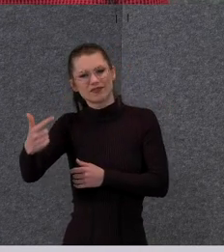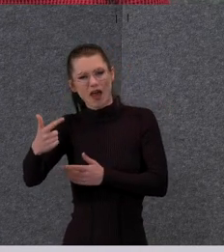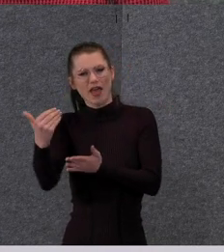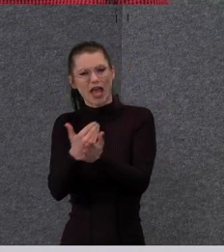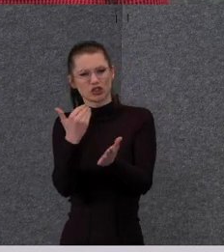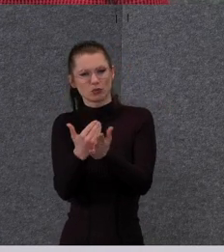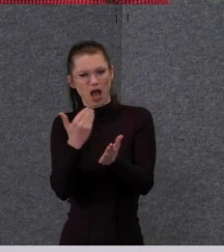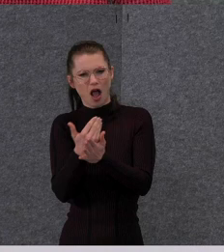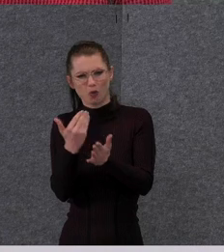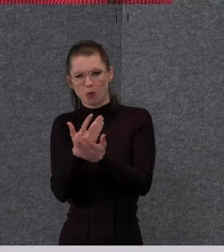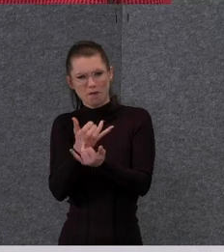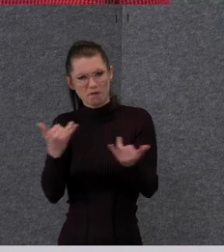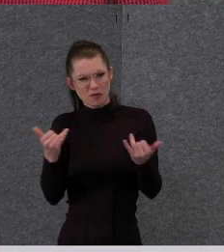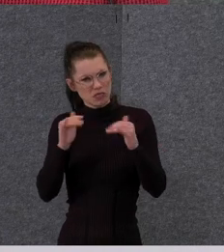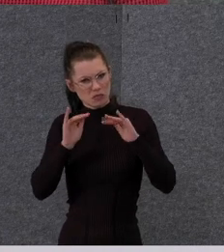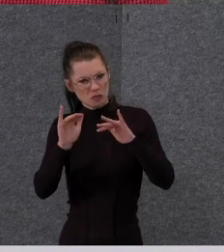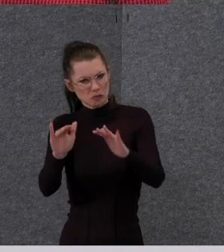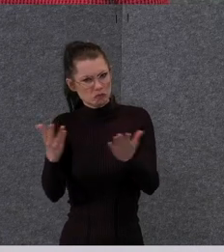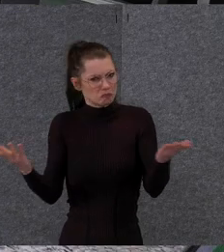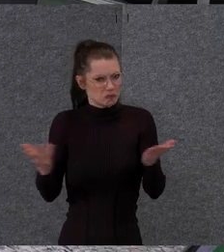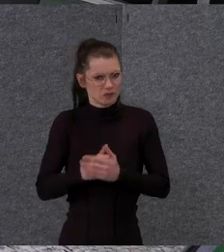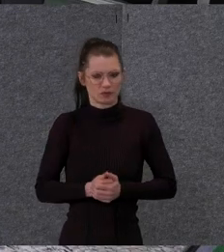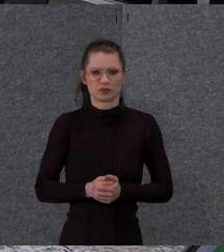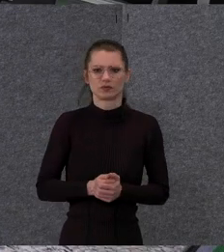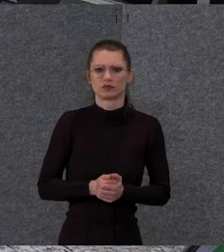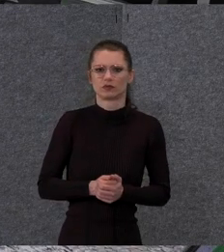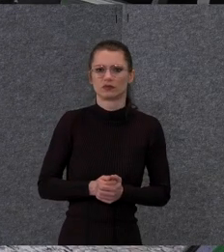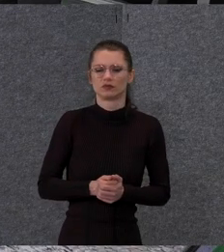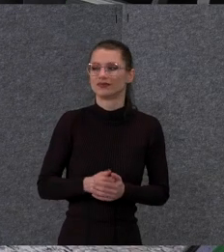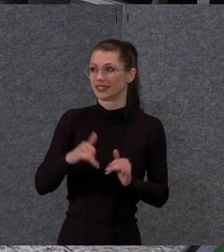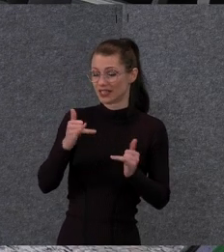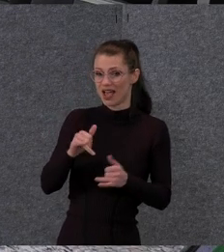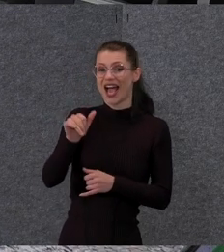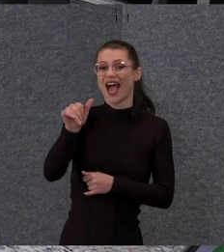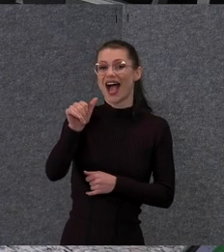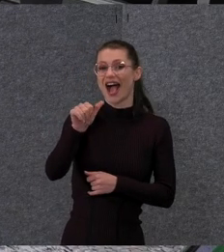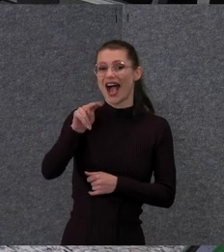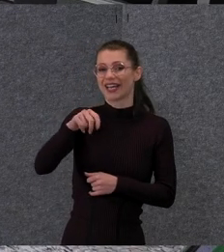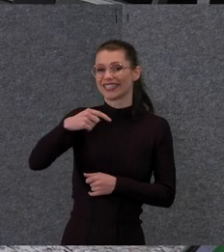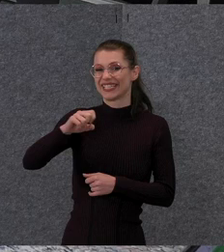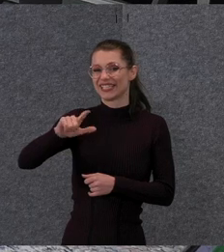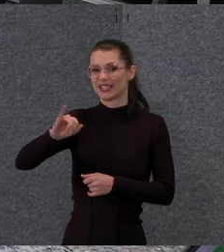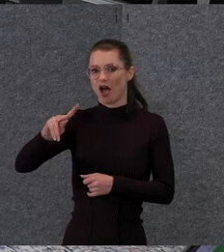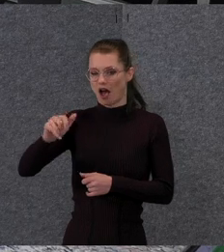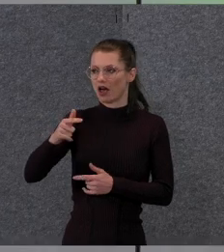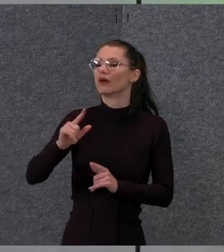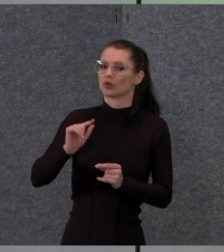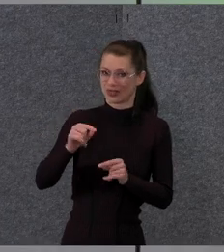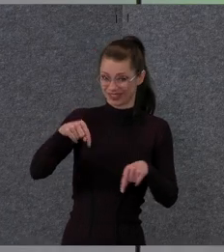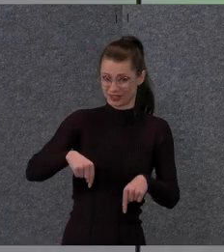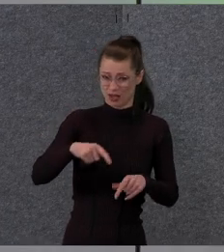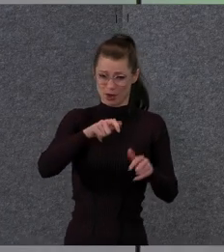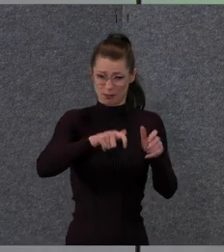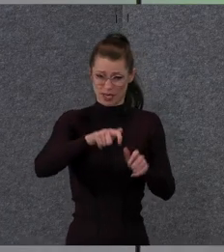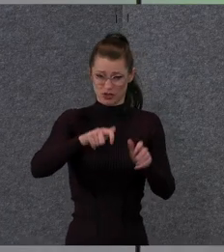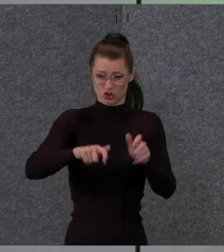CO2-Einsparungen führen? Auch okay. Du hast jetzt hier 5 Minuten. Okay, danke. Ja, Angelika, mir ging es darum, dass wir die Menschen mitnehmen